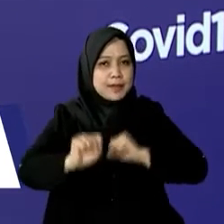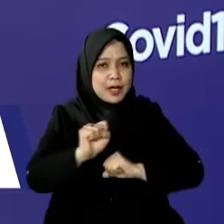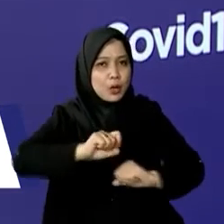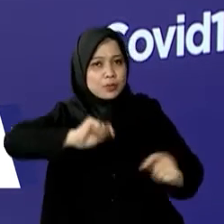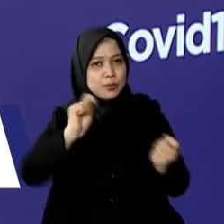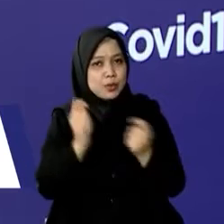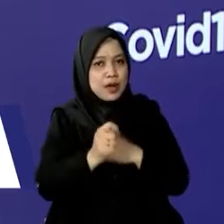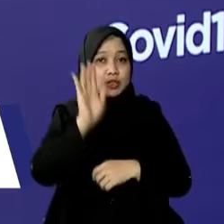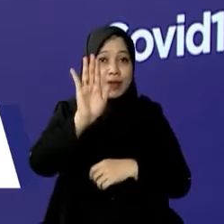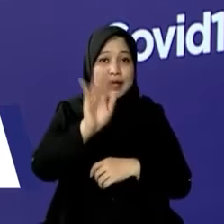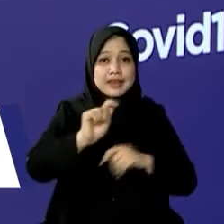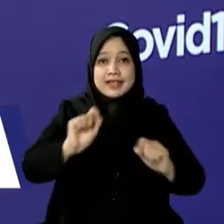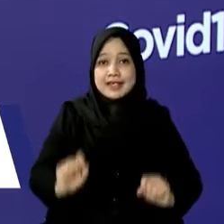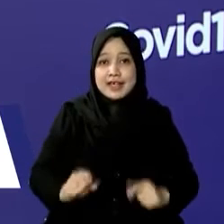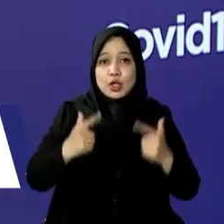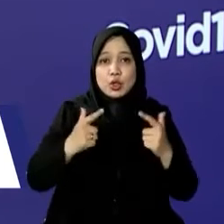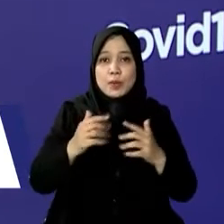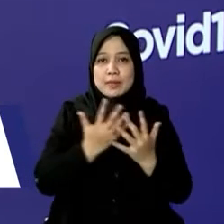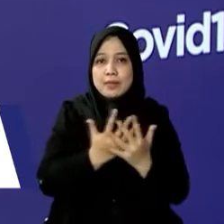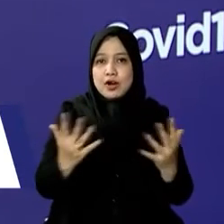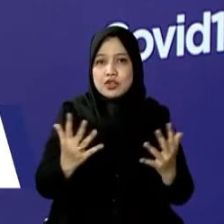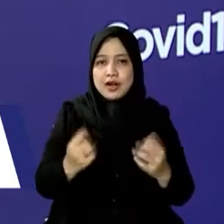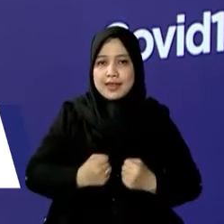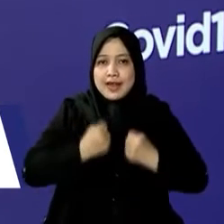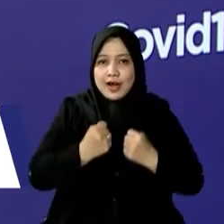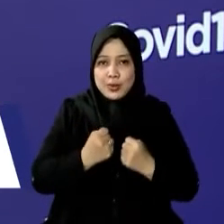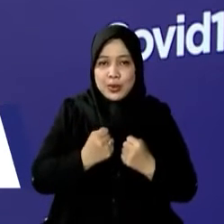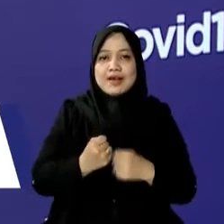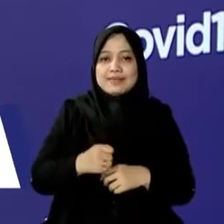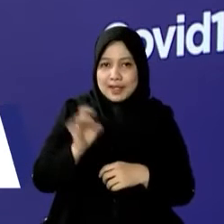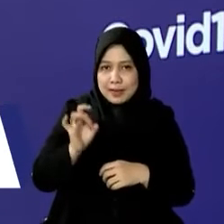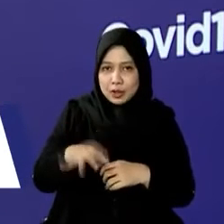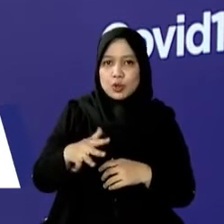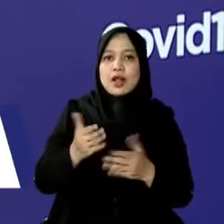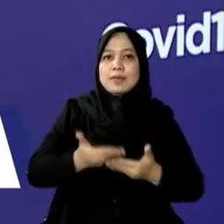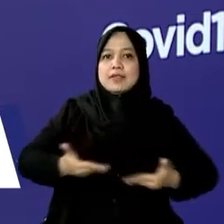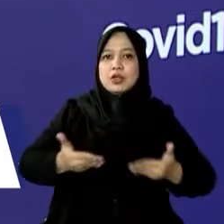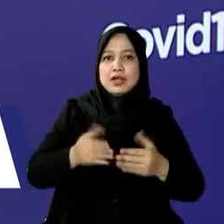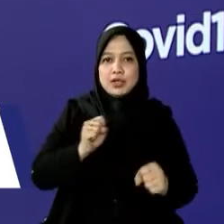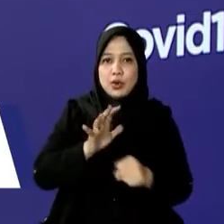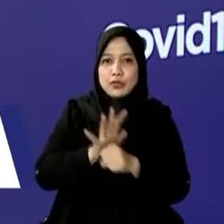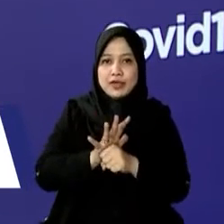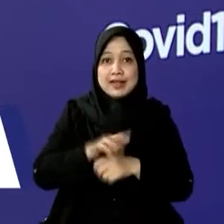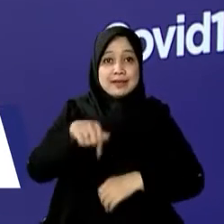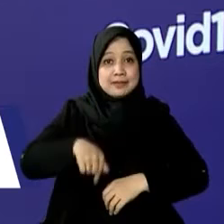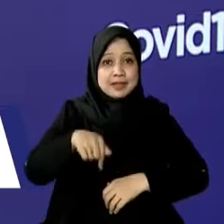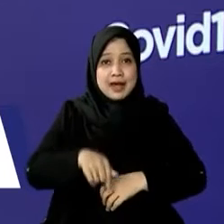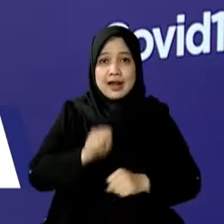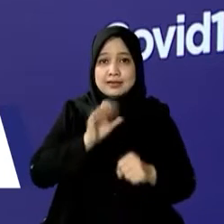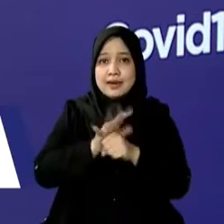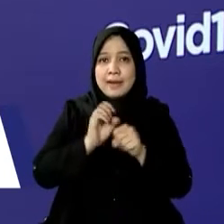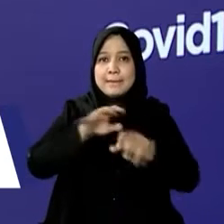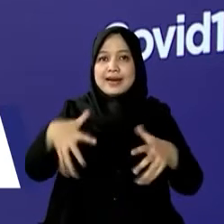kehidupan masyarakat semakin tangguh termasuk menghadapi konflik 19 karena itu situasi pandemi membutuhkan